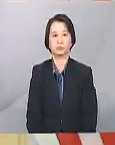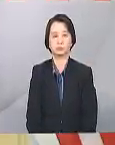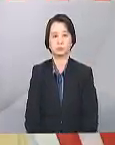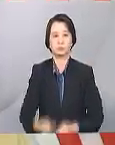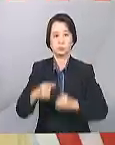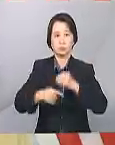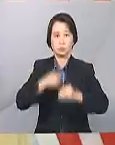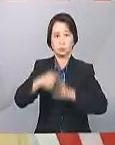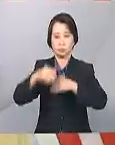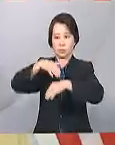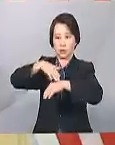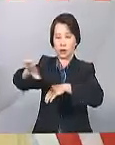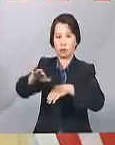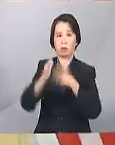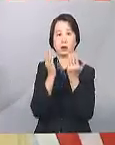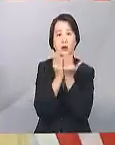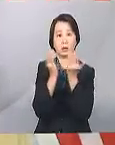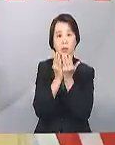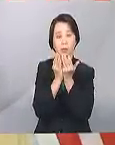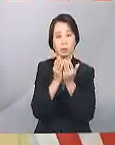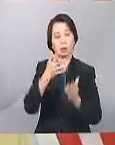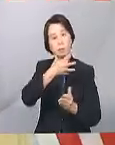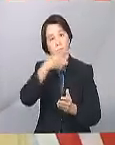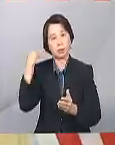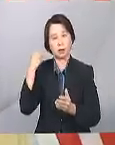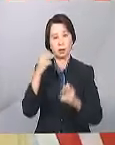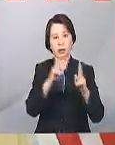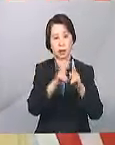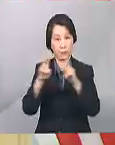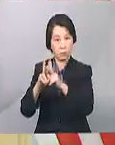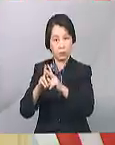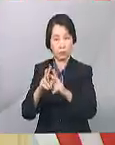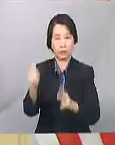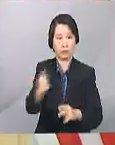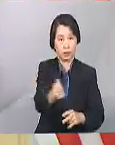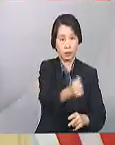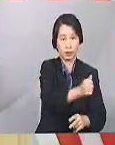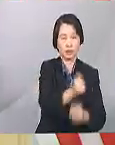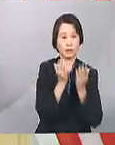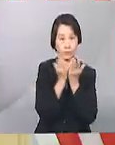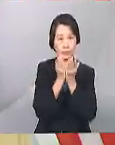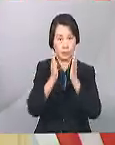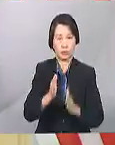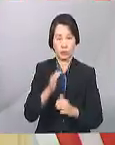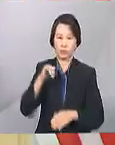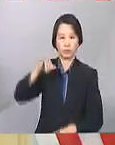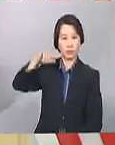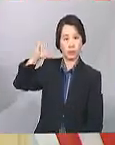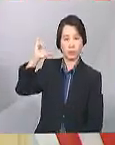Mengenai penghantaran pelajar pulang ke kampung masing-masing, malam tadi